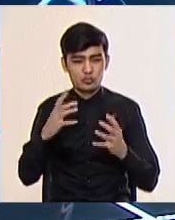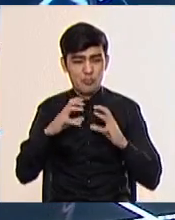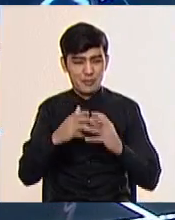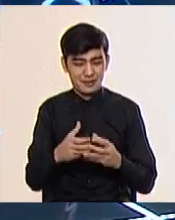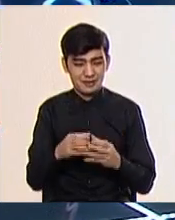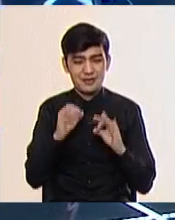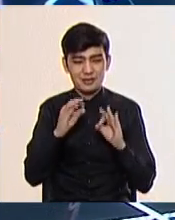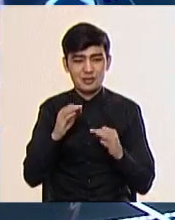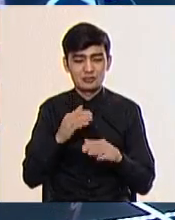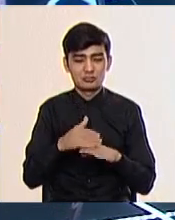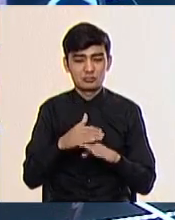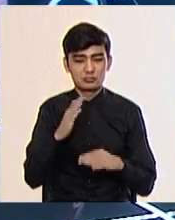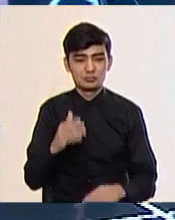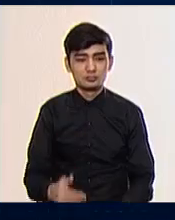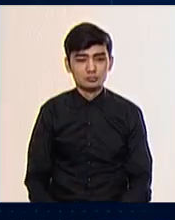расскажет Наталья Райм.